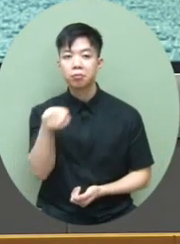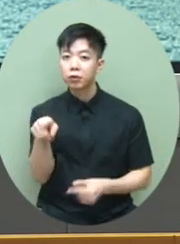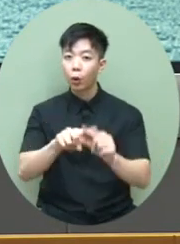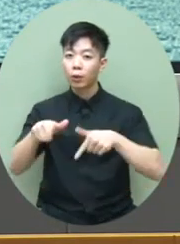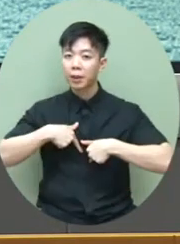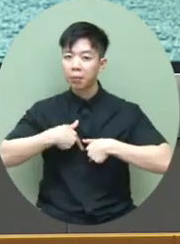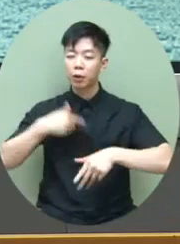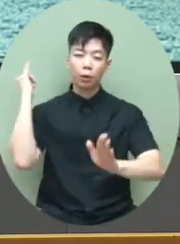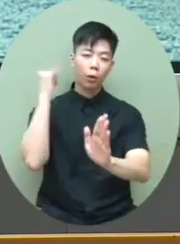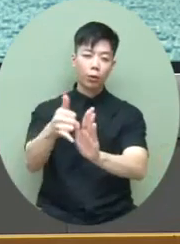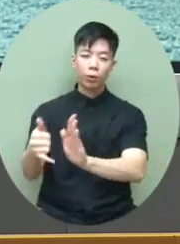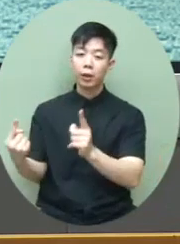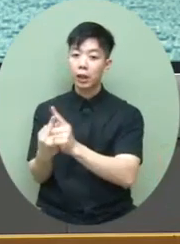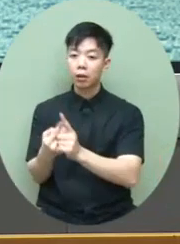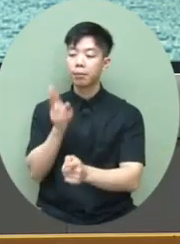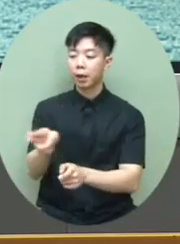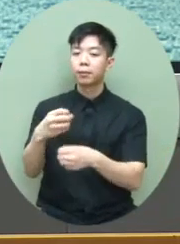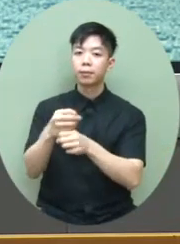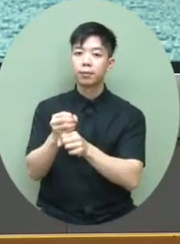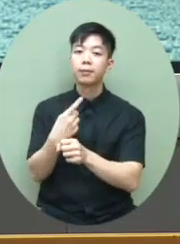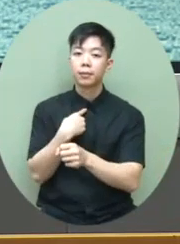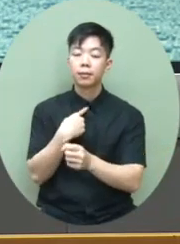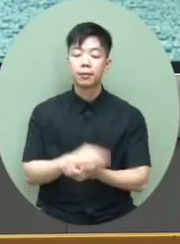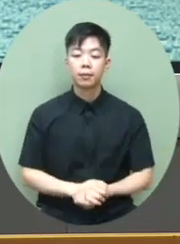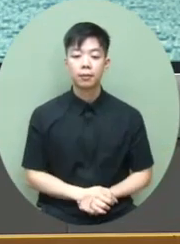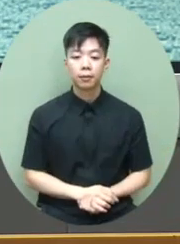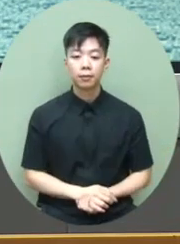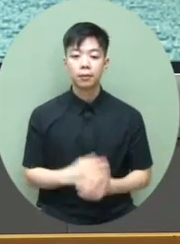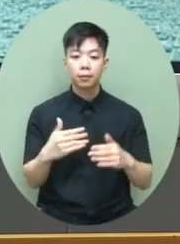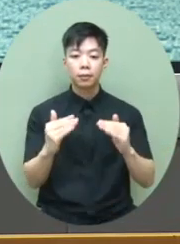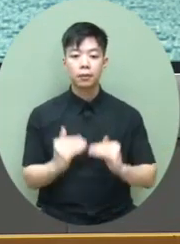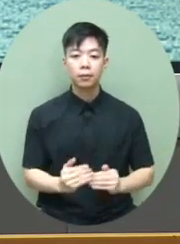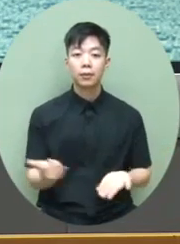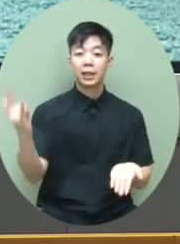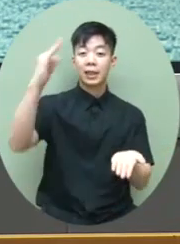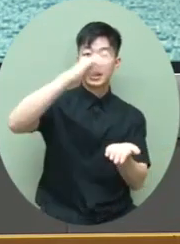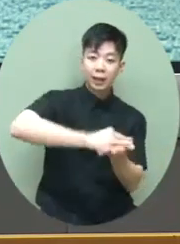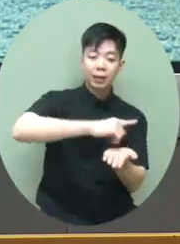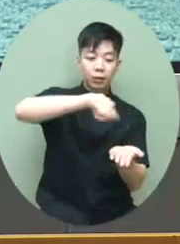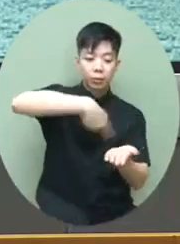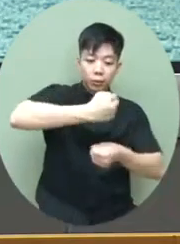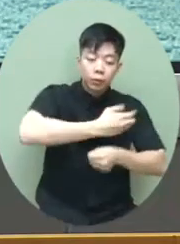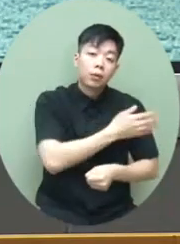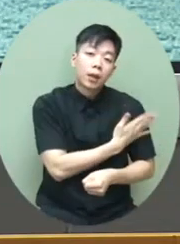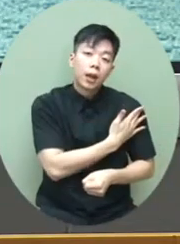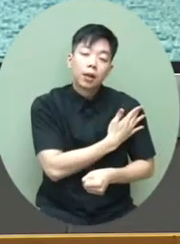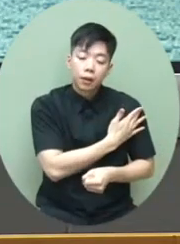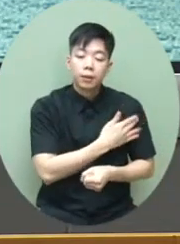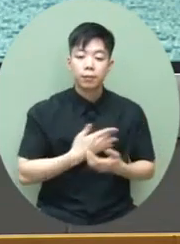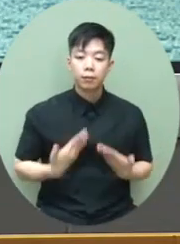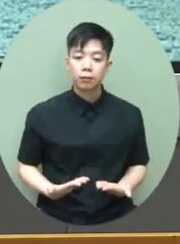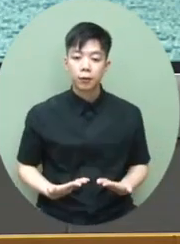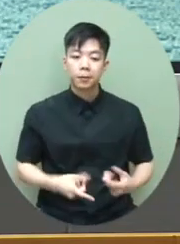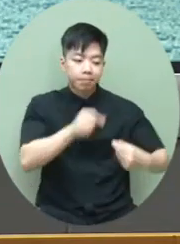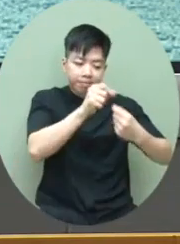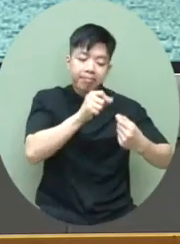咧，係需要接受強制檢測先。嗰、那個停機坪工作嘅人士，我哋當然都係喺度調查